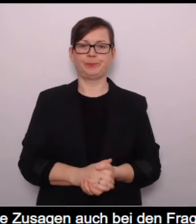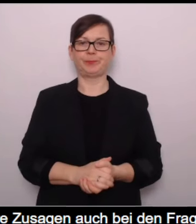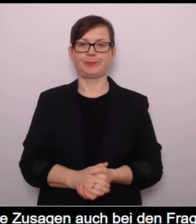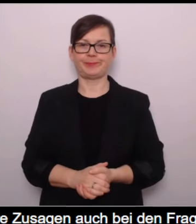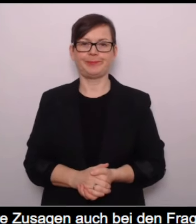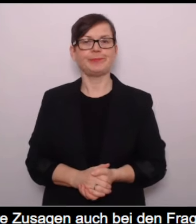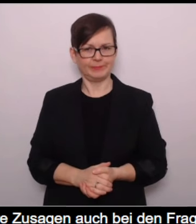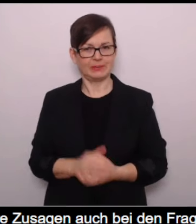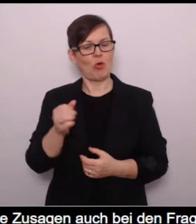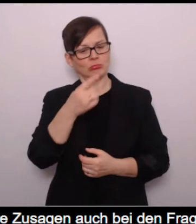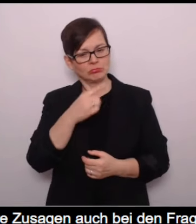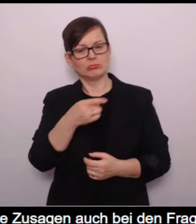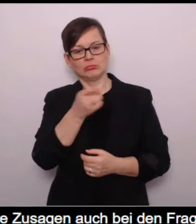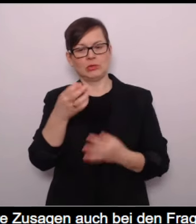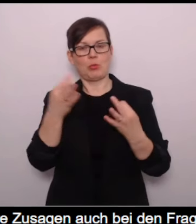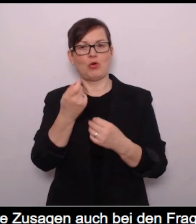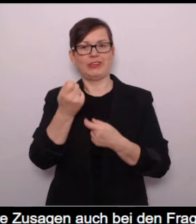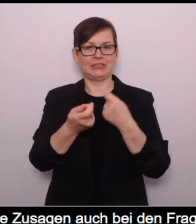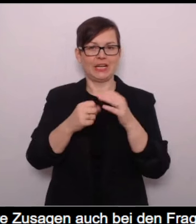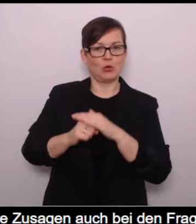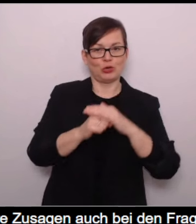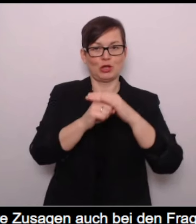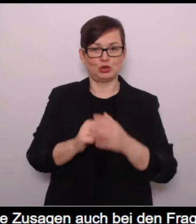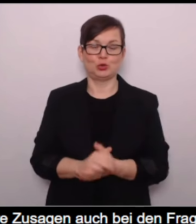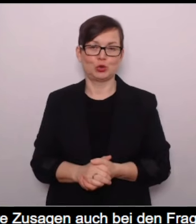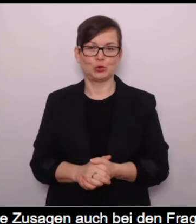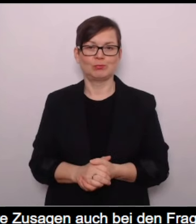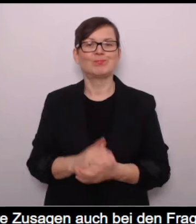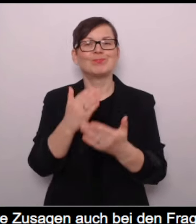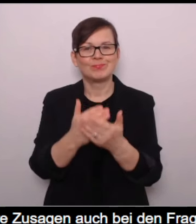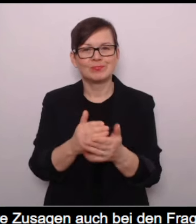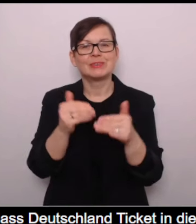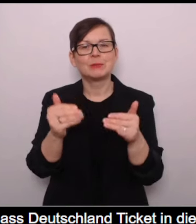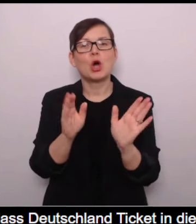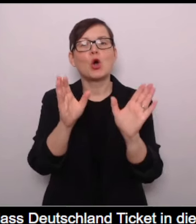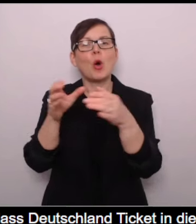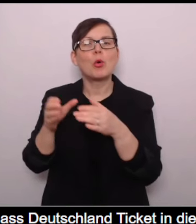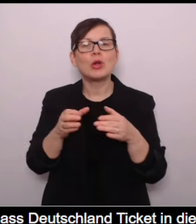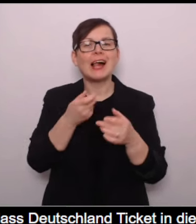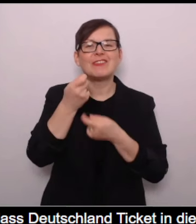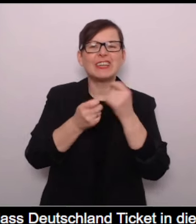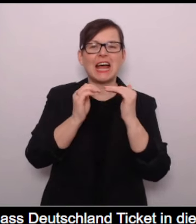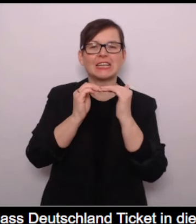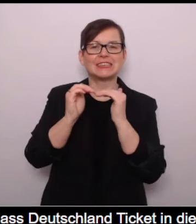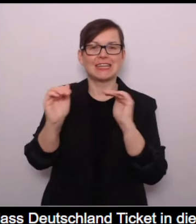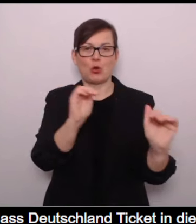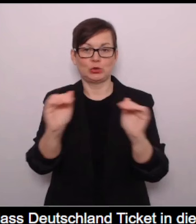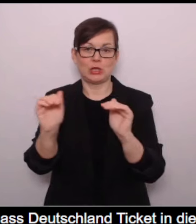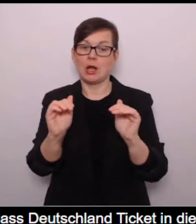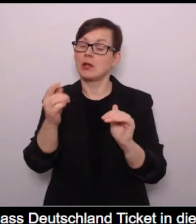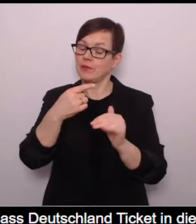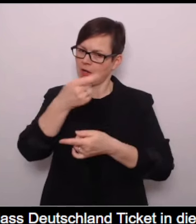auskömmlich aus Sicht des Freistaates Bayern versorgt werden mit finanzieller Unterstützung. Das hat zwei